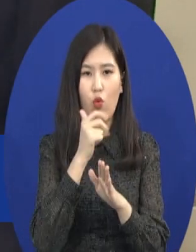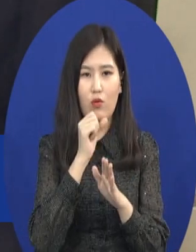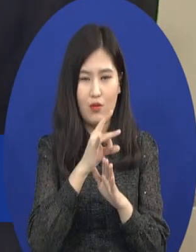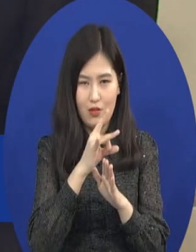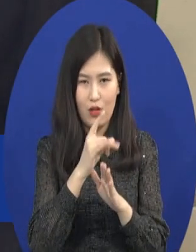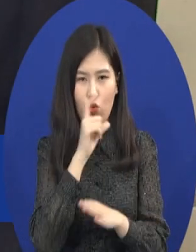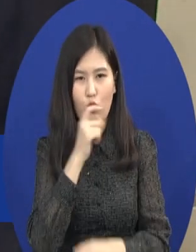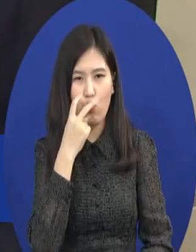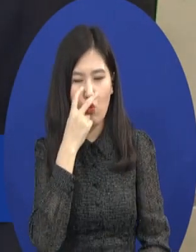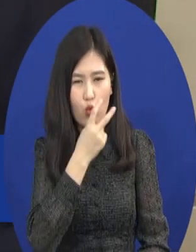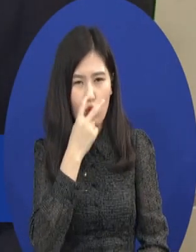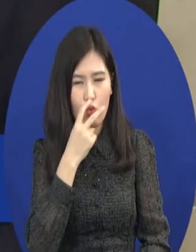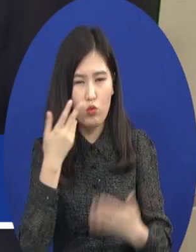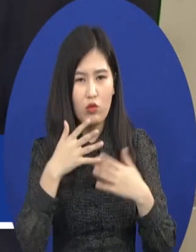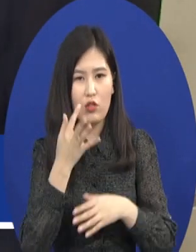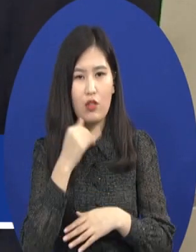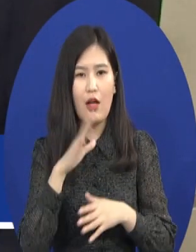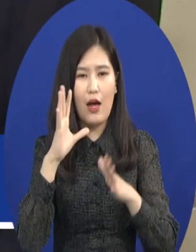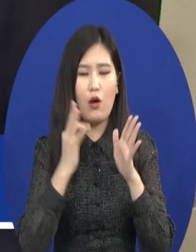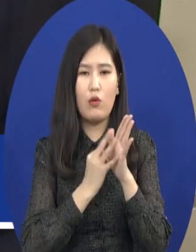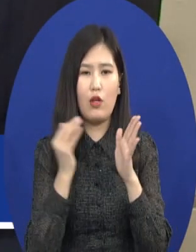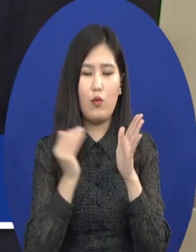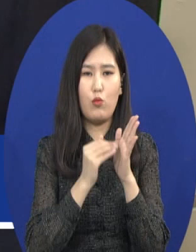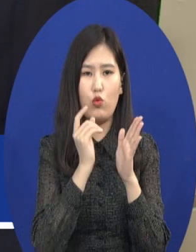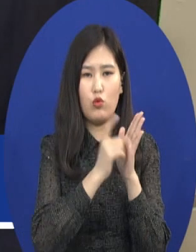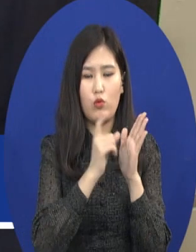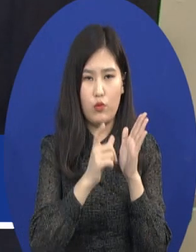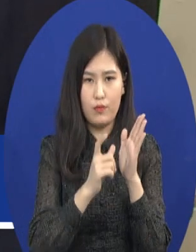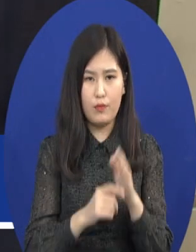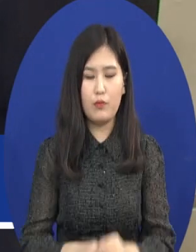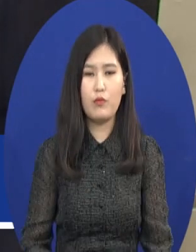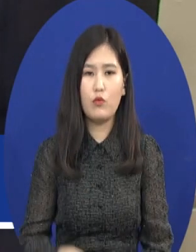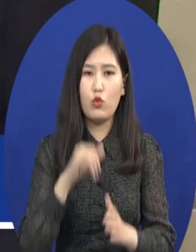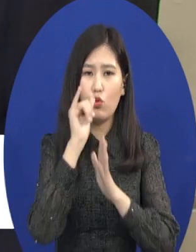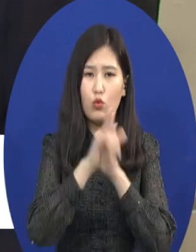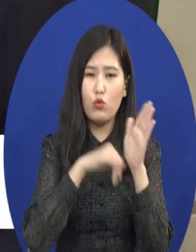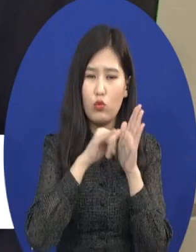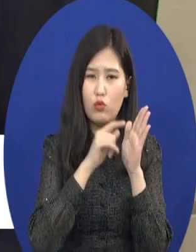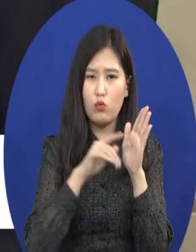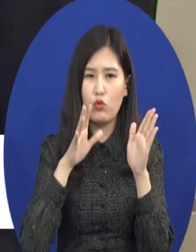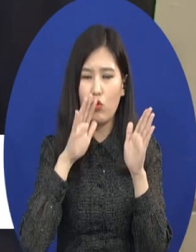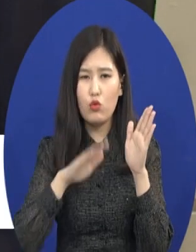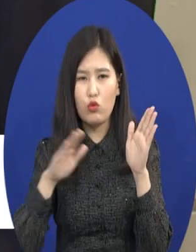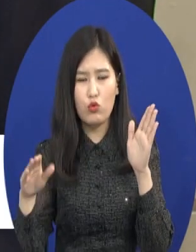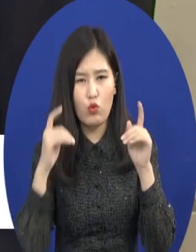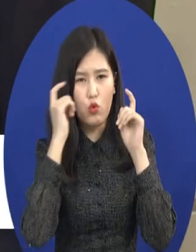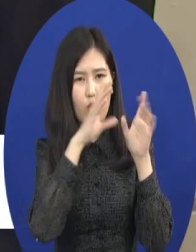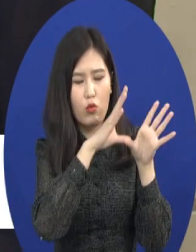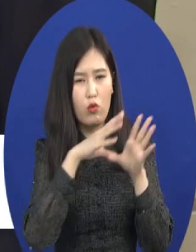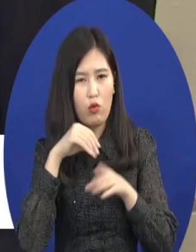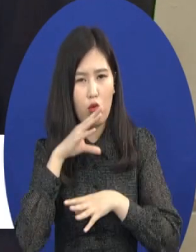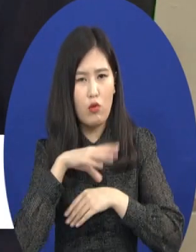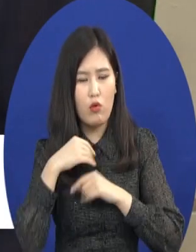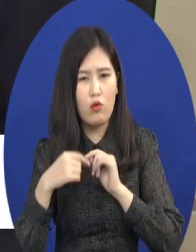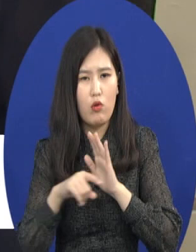нийтдээ 18,000 гаруй хүн энэ бичлэгийг үзсэн байна. YouTube сувгт за хүүхдийн хүмүүжилд сөргөөр нөлөөлөх гэмт хэргийн шин